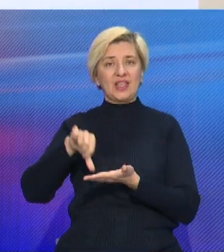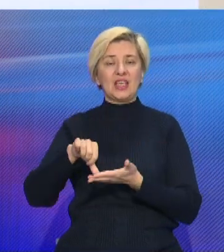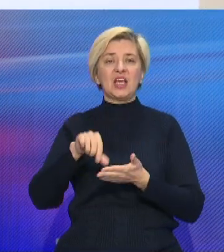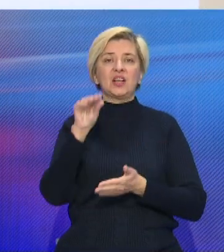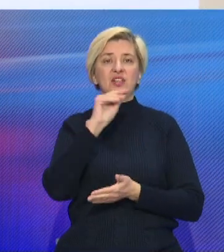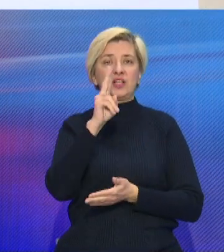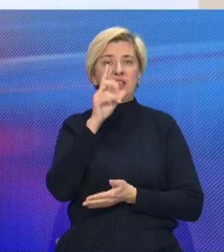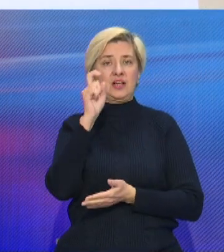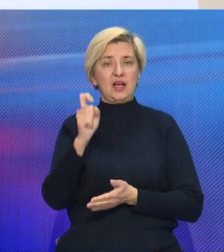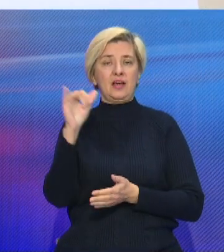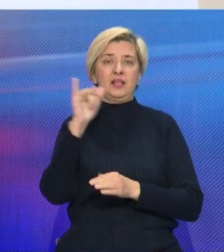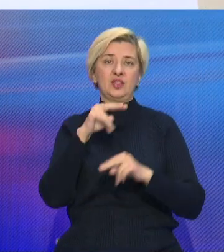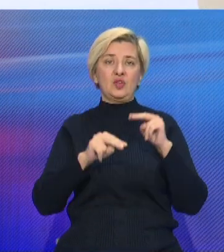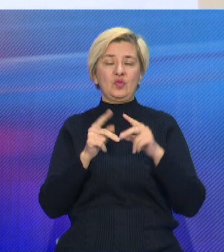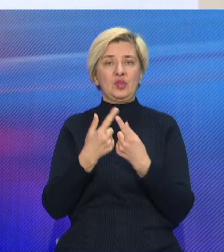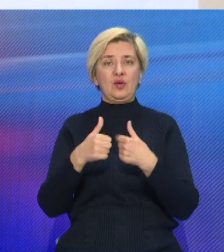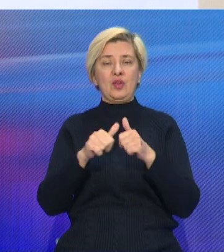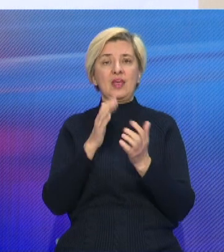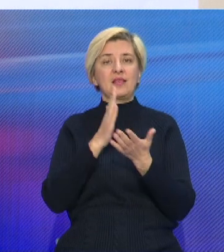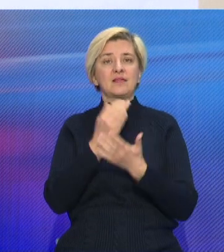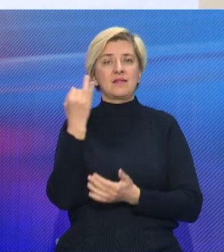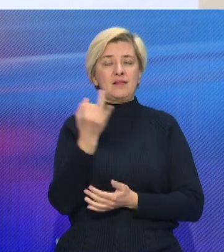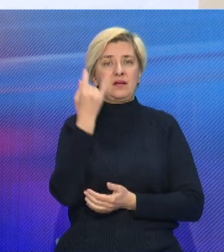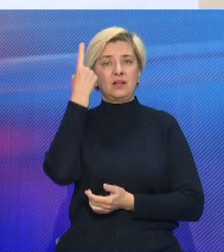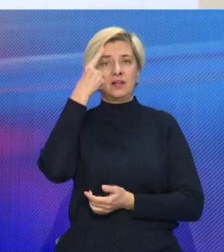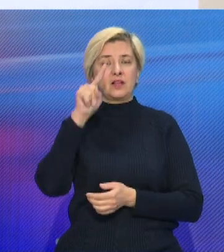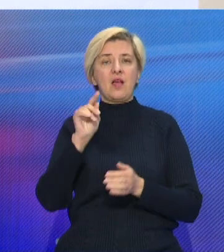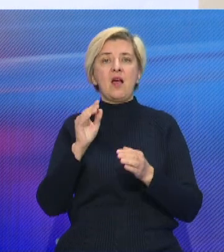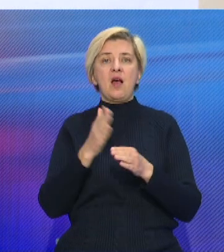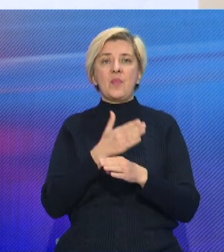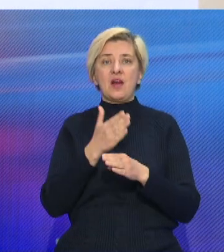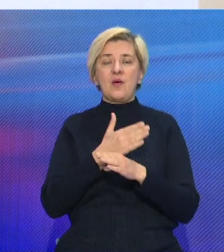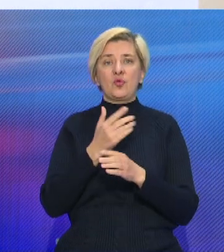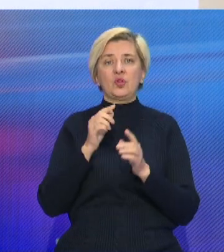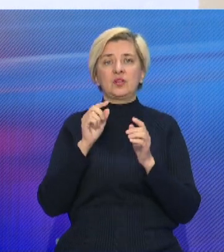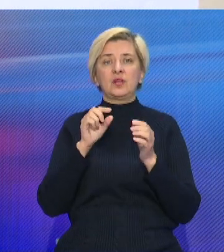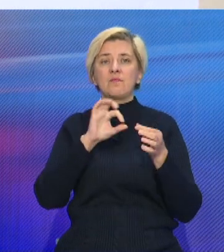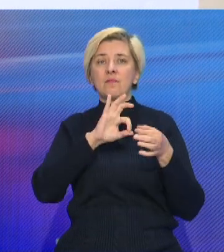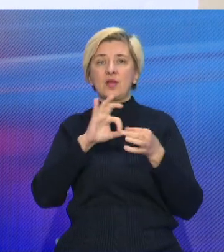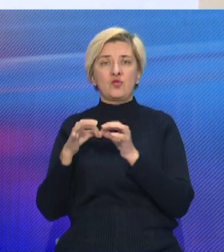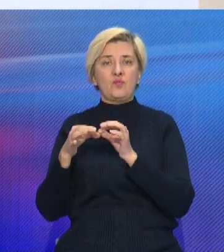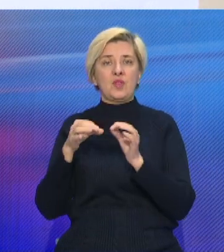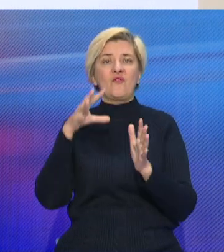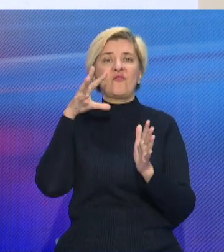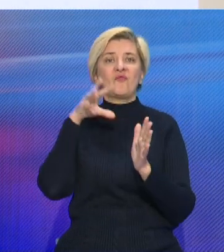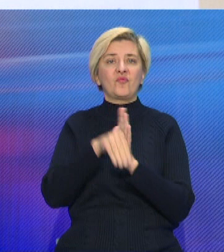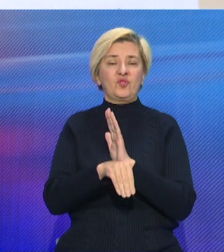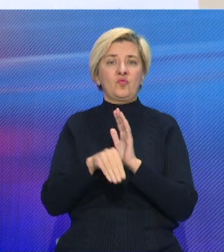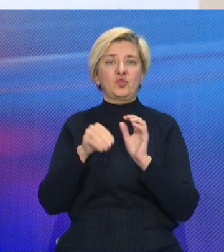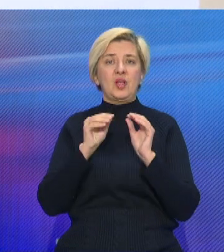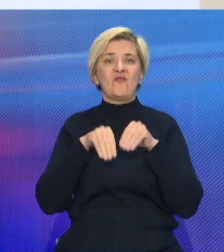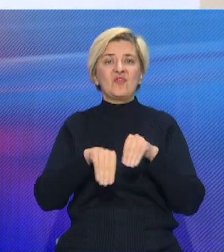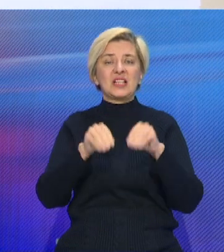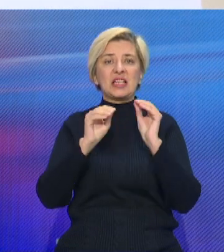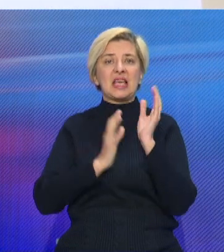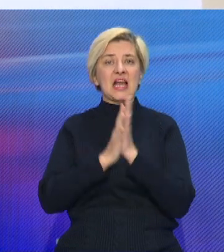идеи, проработаны какие-то досконально участки, вплоть до высадки растений, благоустройства, покрытий, в